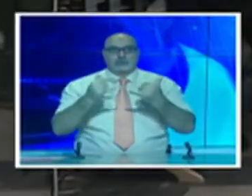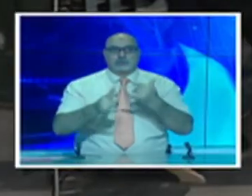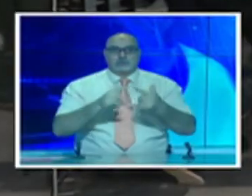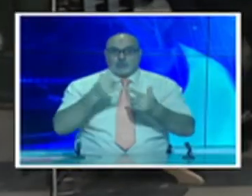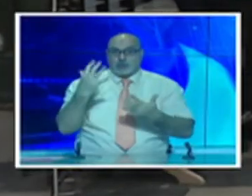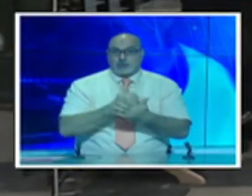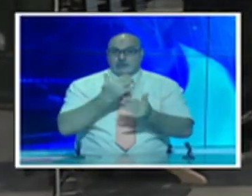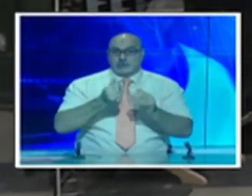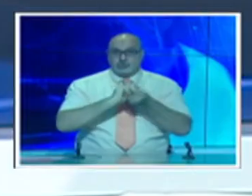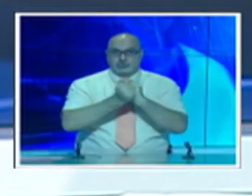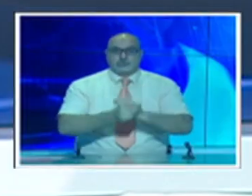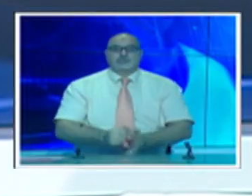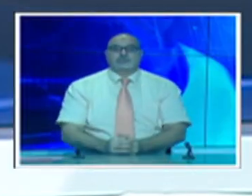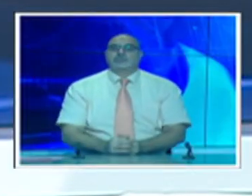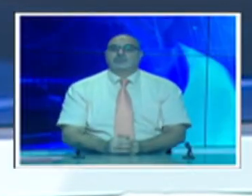رهان التغيير.